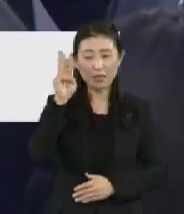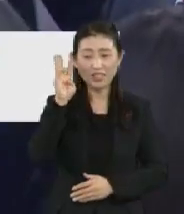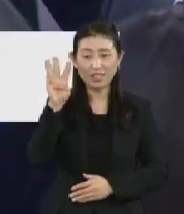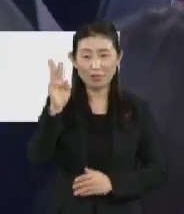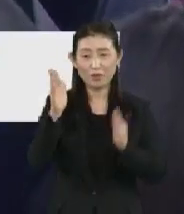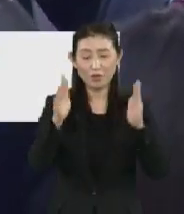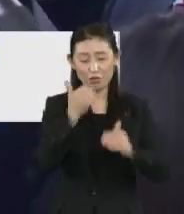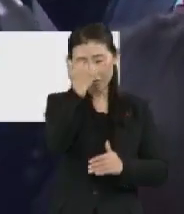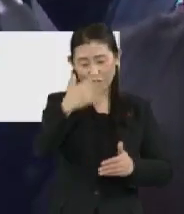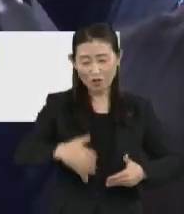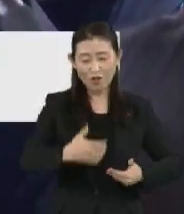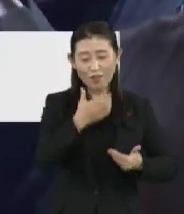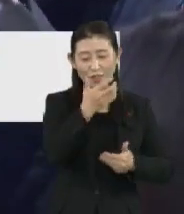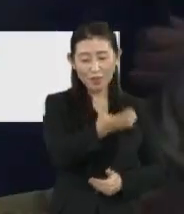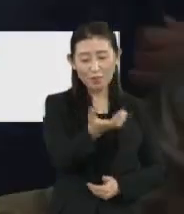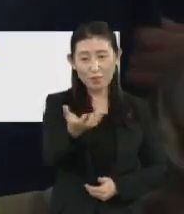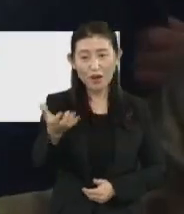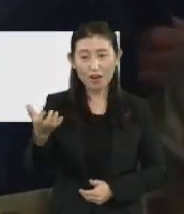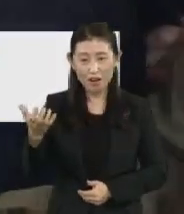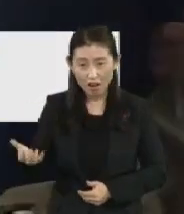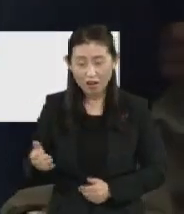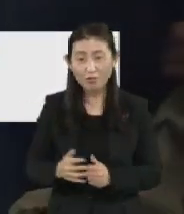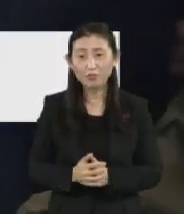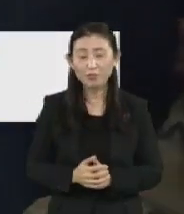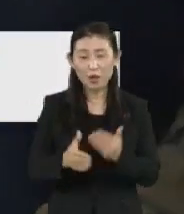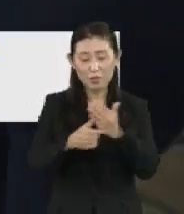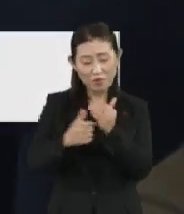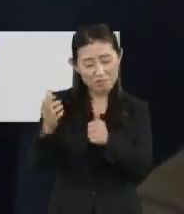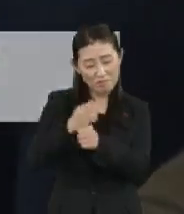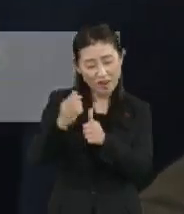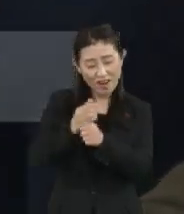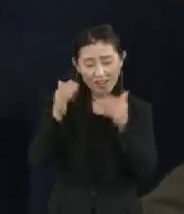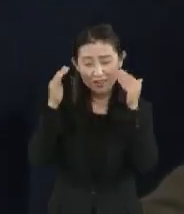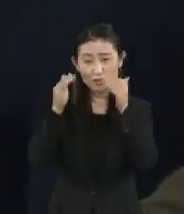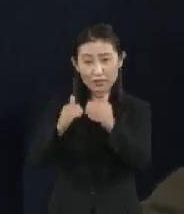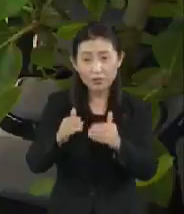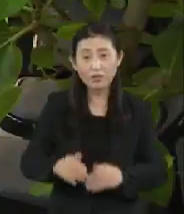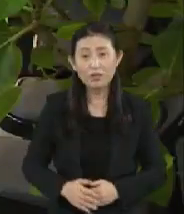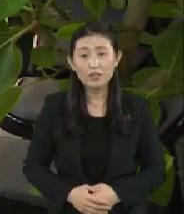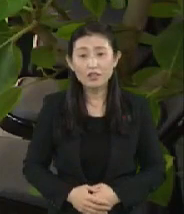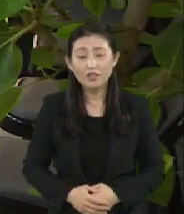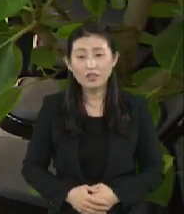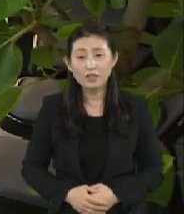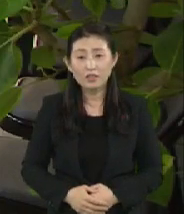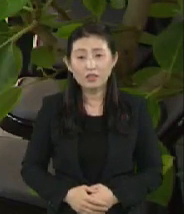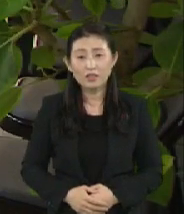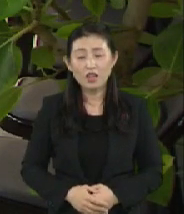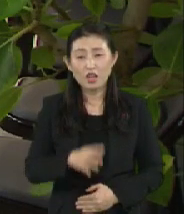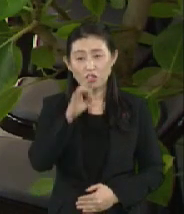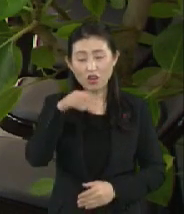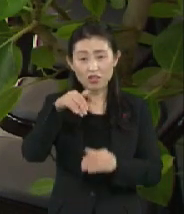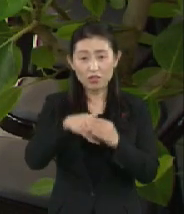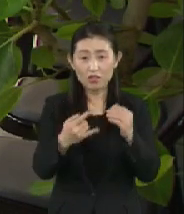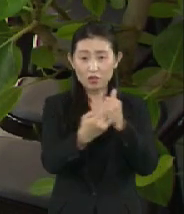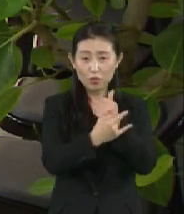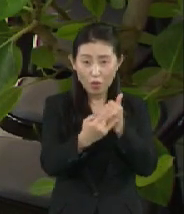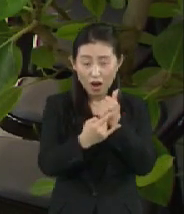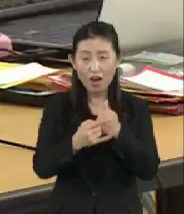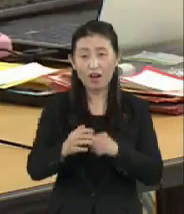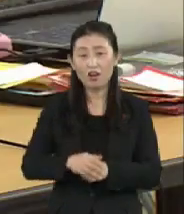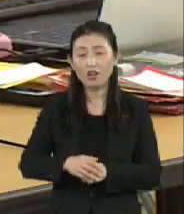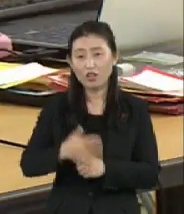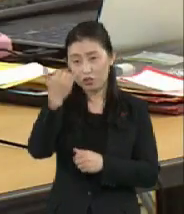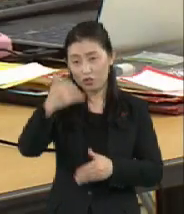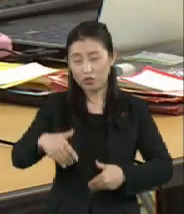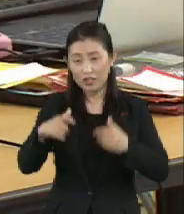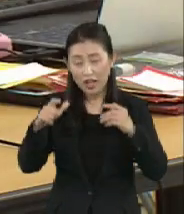충청권 방문 이후 충청 대망론을 띄우며 표심 얻기에 나섰습니다. 충남도의 의견을 수렴해 중앙선대위와 충남